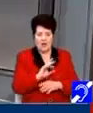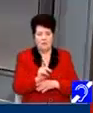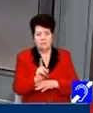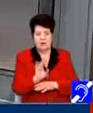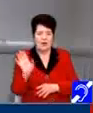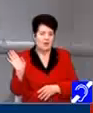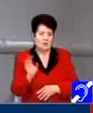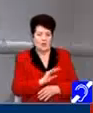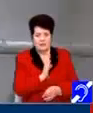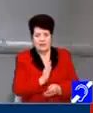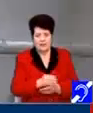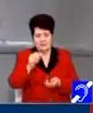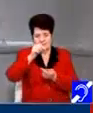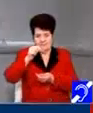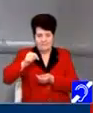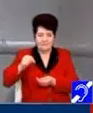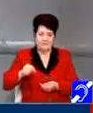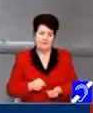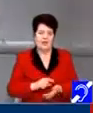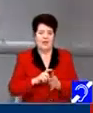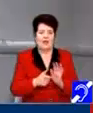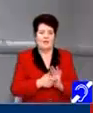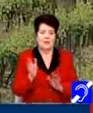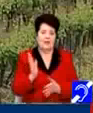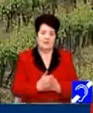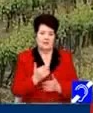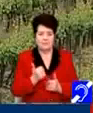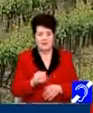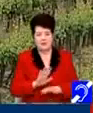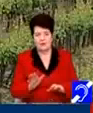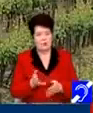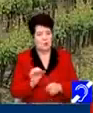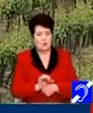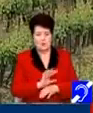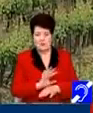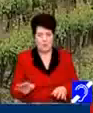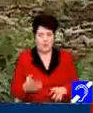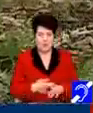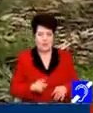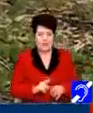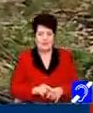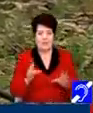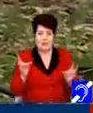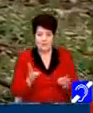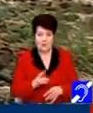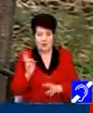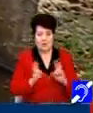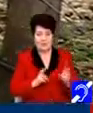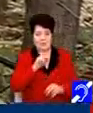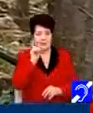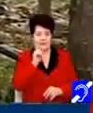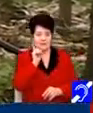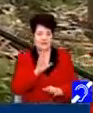necesari pentru ca să stabilim dacă în cameră totul este bine sau nu. Dar nu s-a oprit aici, căutând soluții pentru nevoile întreprinderii,